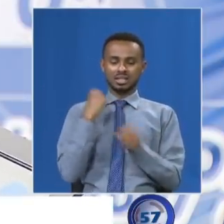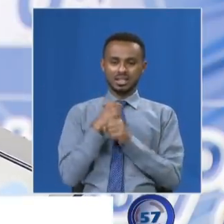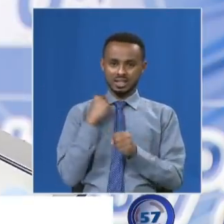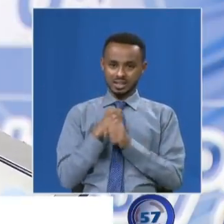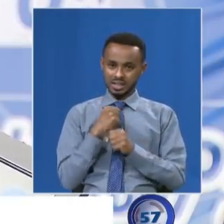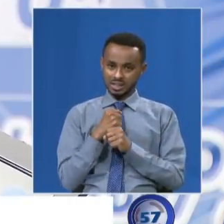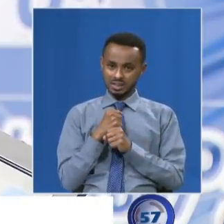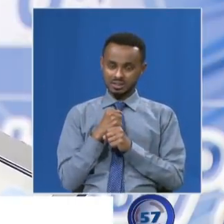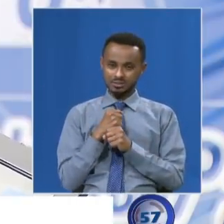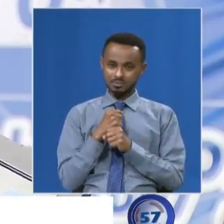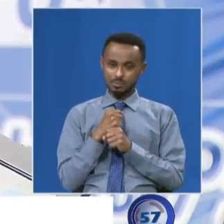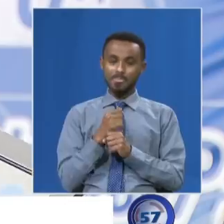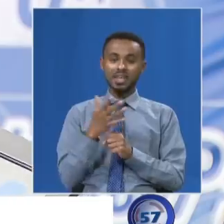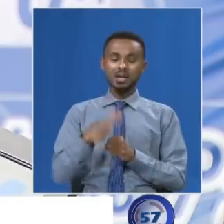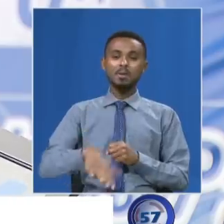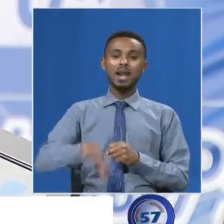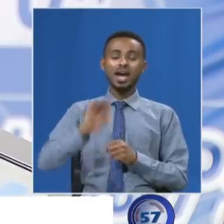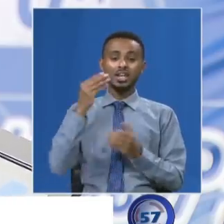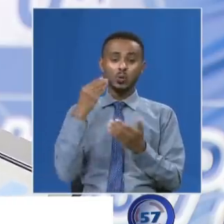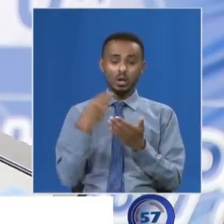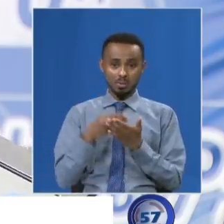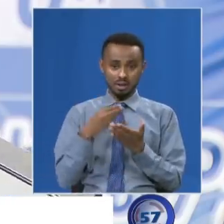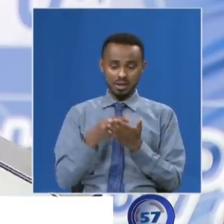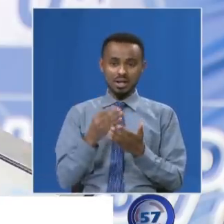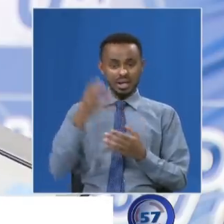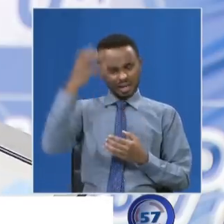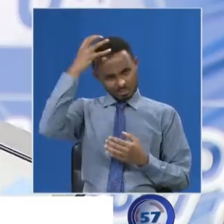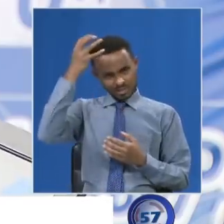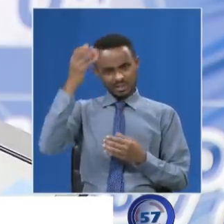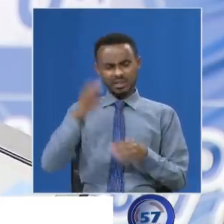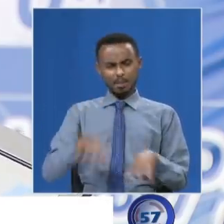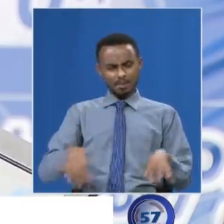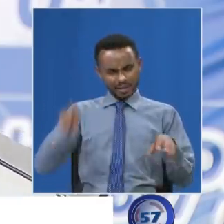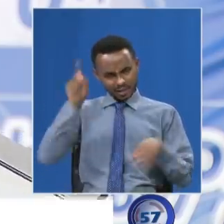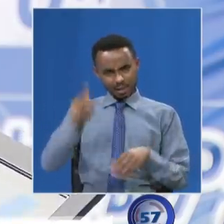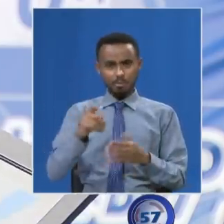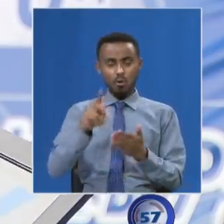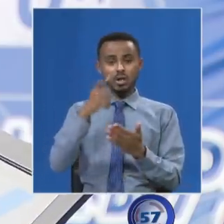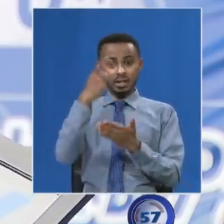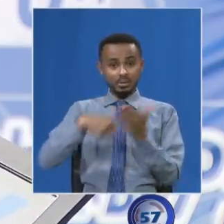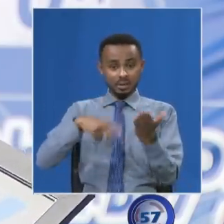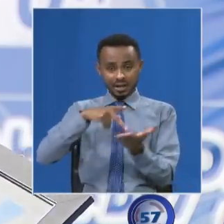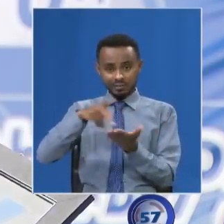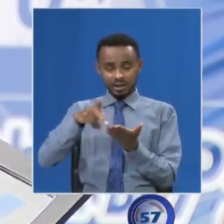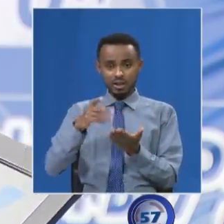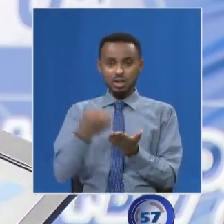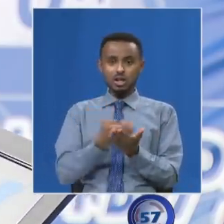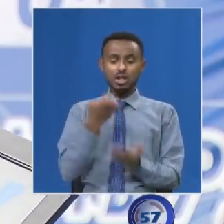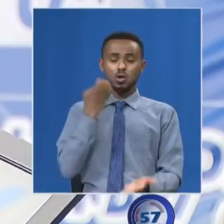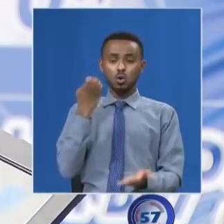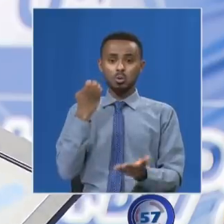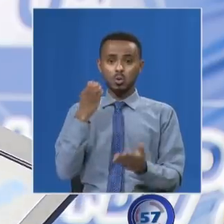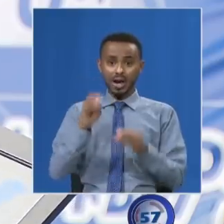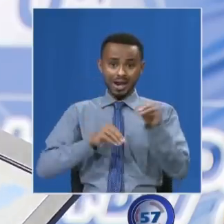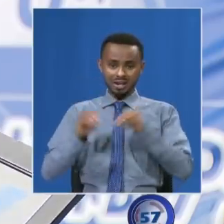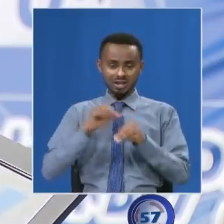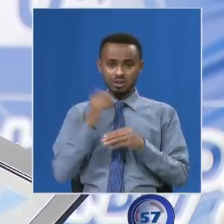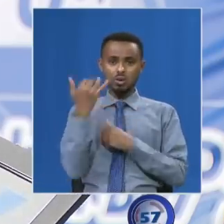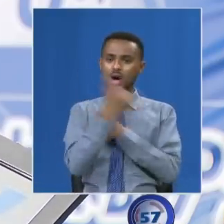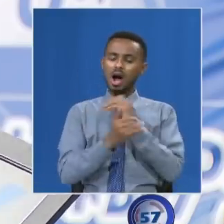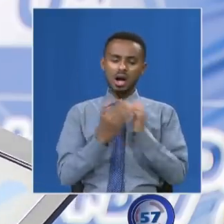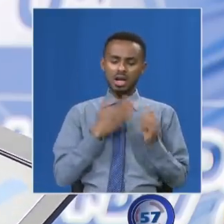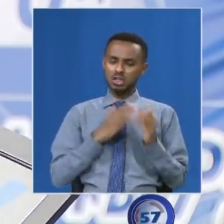ሰርተን ከምናገኘው ገቢ ለመንግስት የሚገባውን ግብር ከፍለን ኢኮኖሚውን ካላንቀሳቀስ ነው